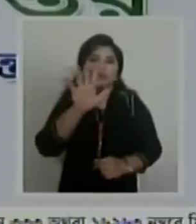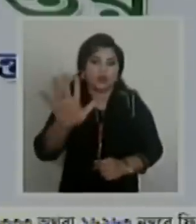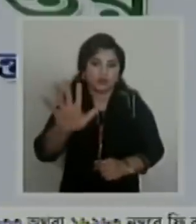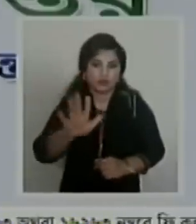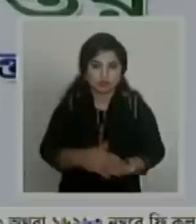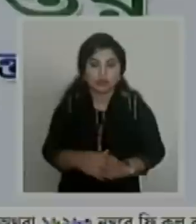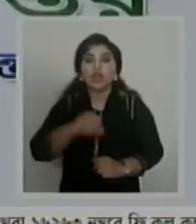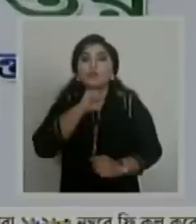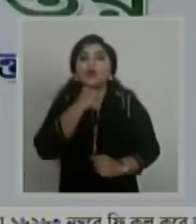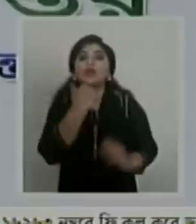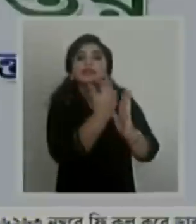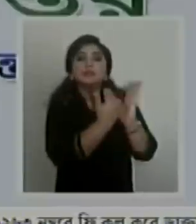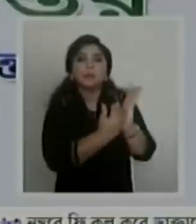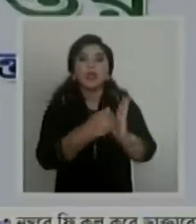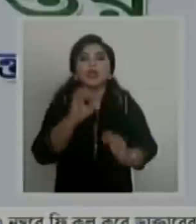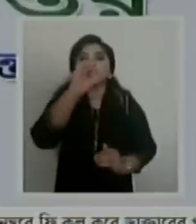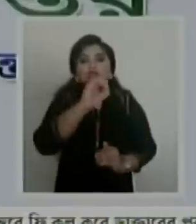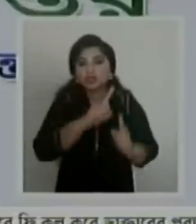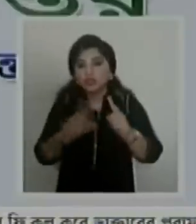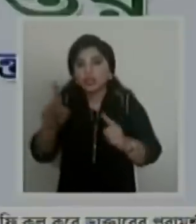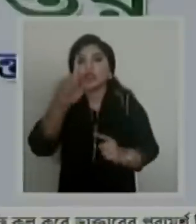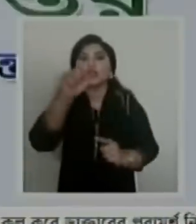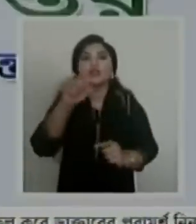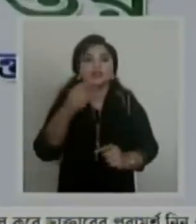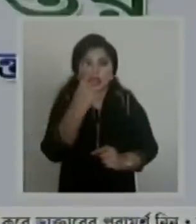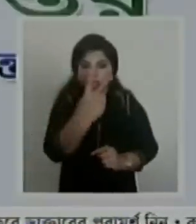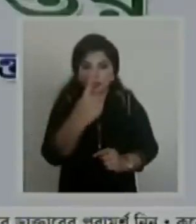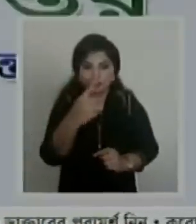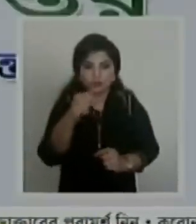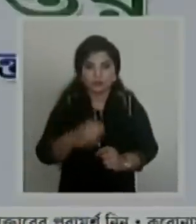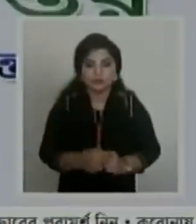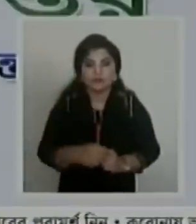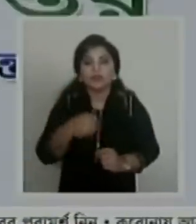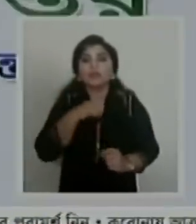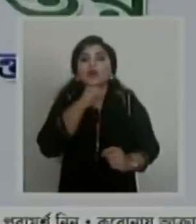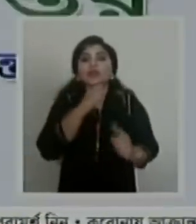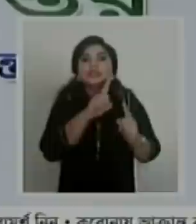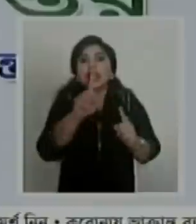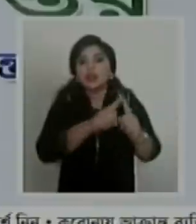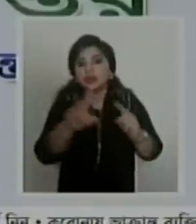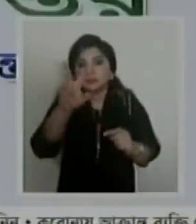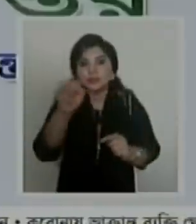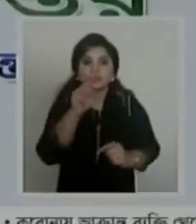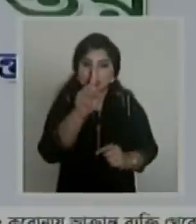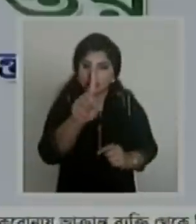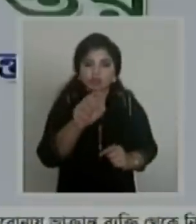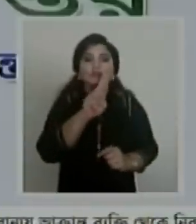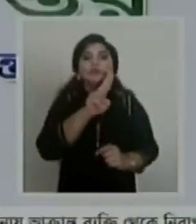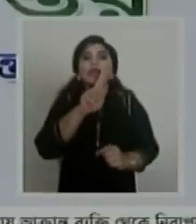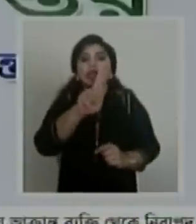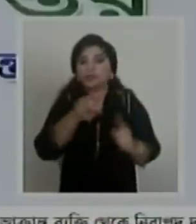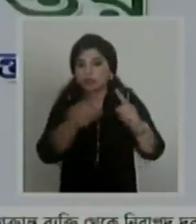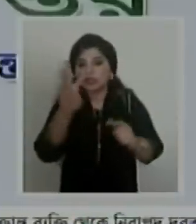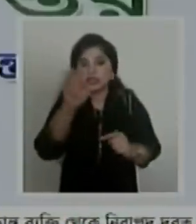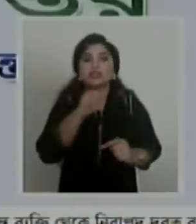যারা মৃত্যুবরণ করেছেন তাদের মধ্যে পুরুষ 28 জন, নারী 15 জন। বয়স বিভাজনে 0-10 বছরের মধ্যে